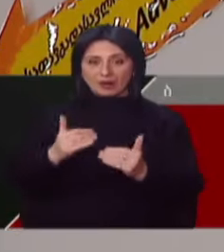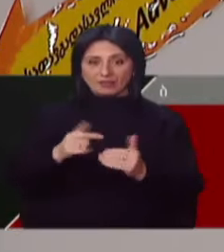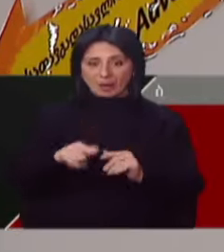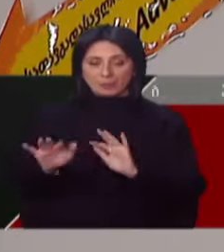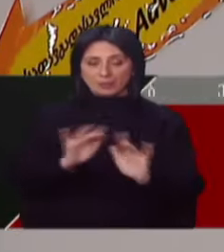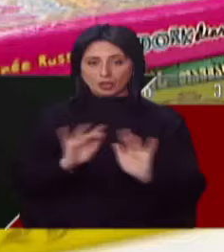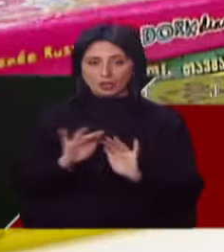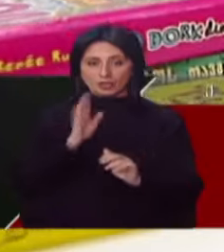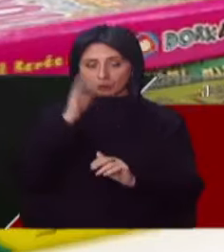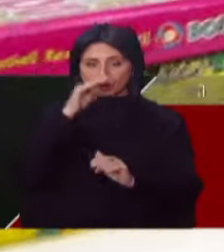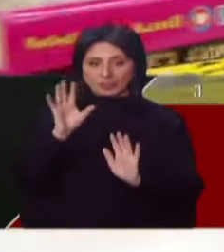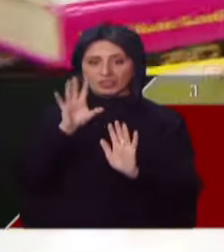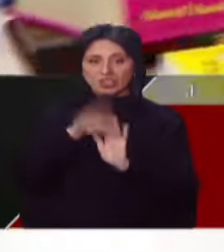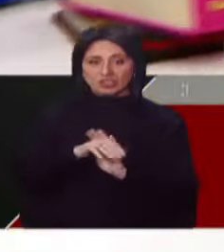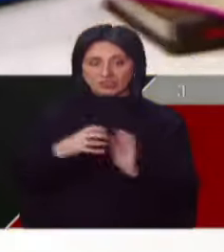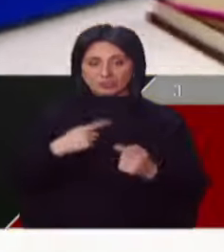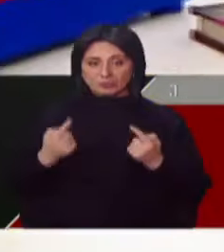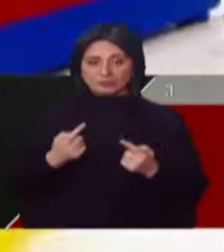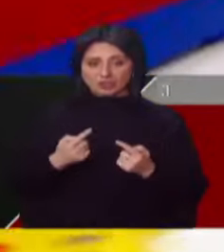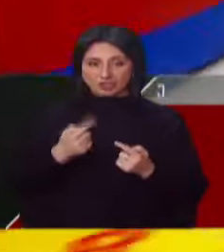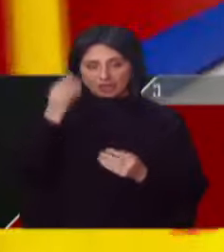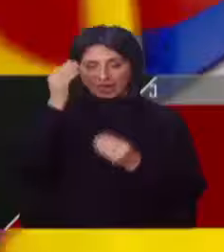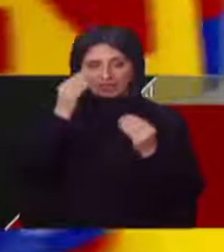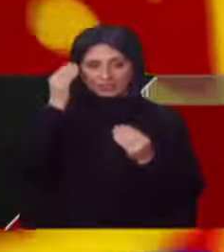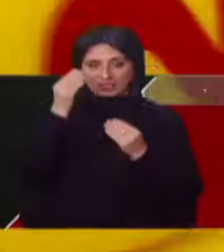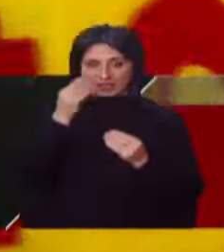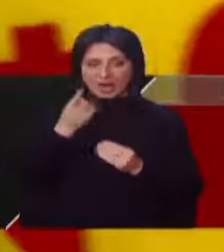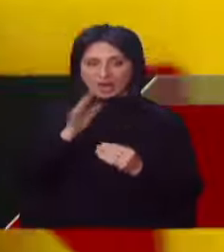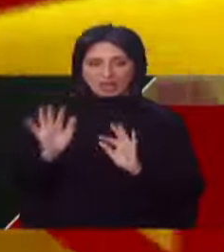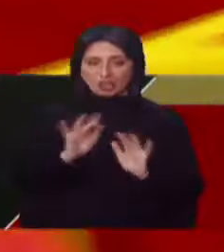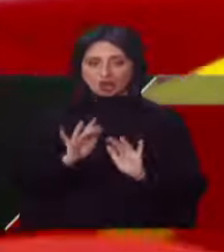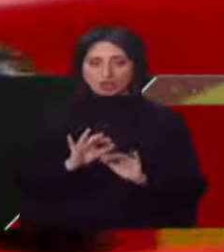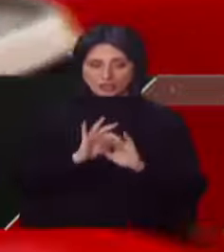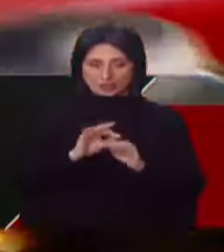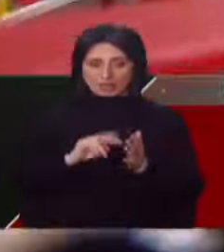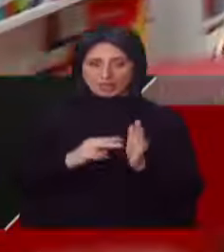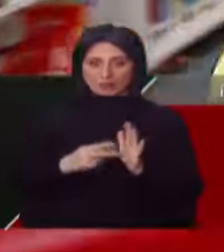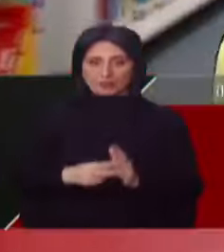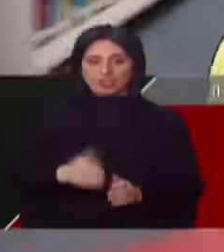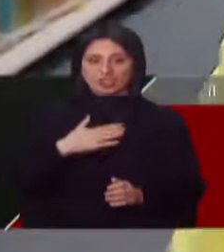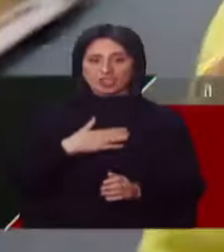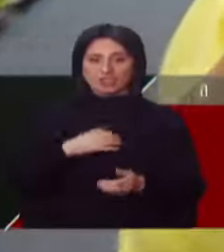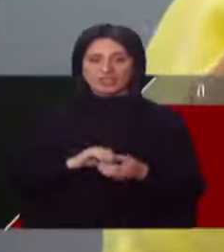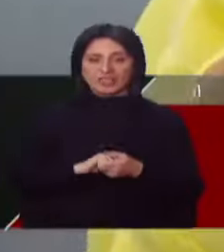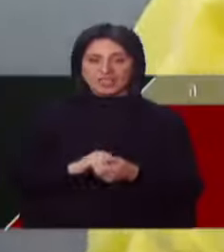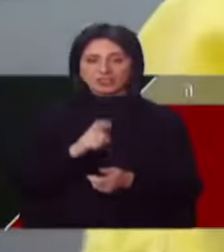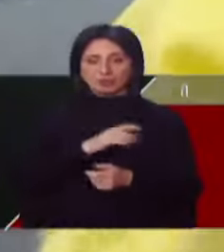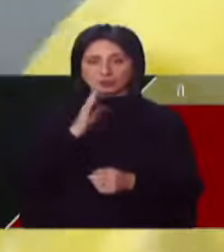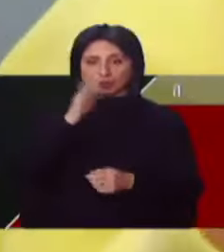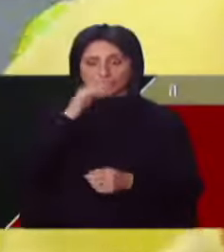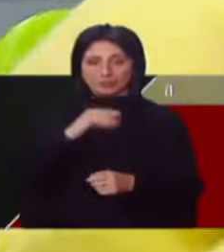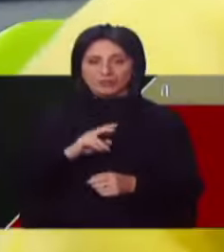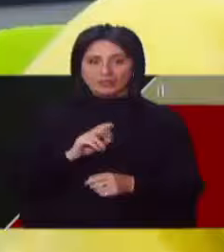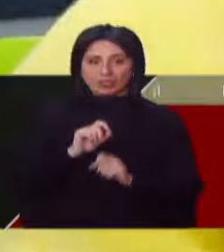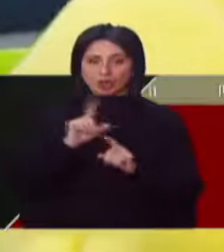ამ პროცესში მშობლების ჩართულობის მნიშვნელობის გასაზრდელად არაერთი ღონისძიება აქვთ დაგეგმილი. ჩვენი ასოციაციის წევრი მშობლები